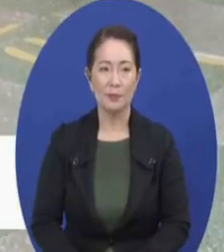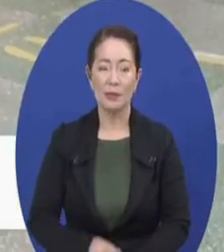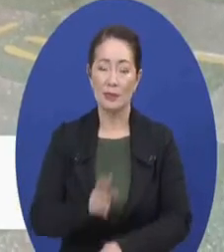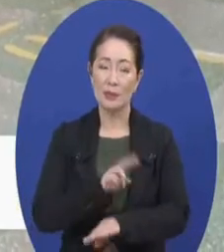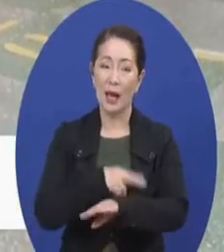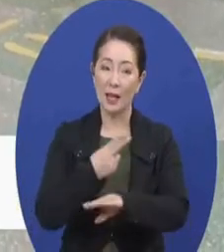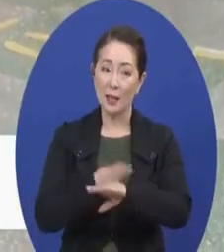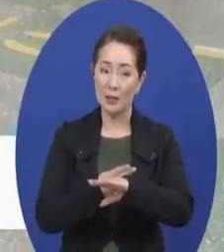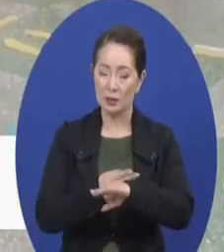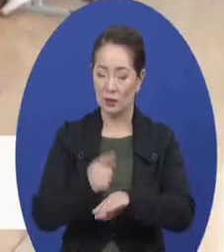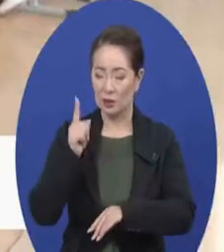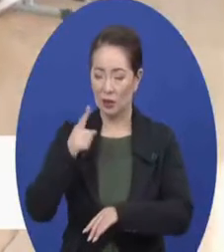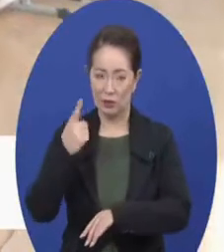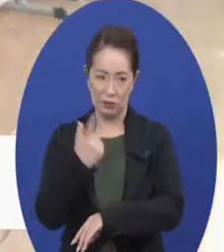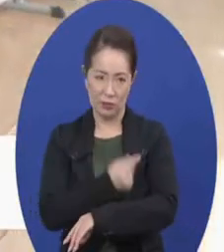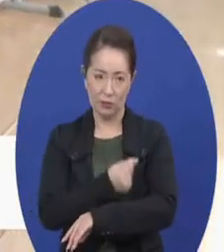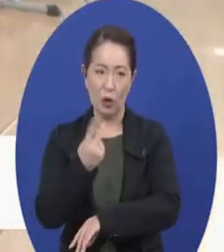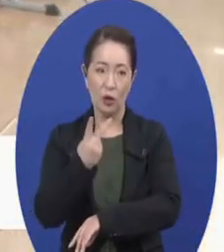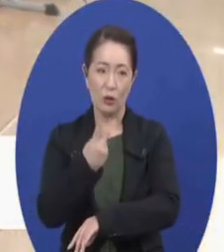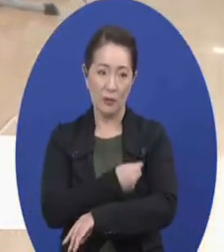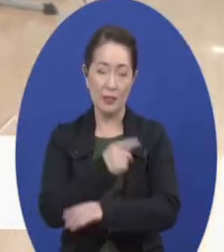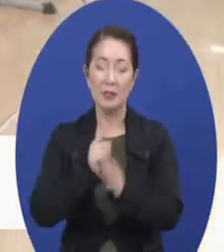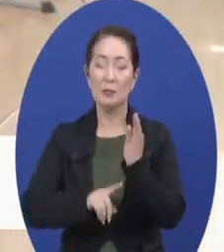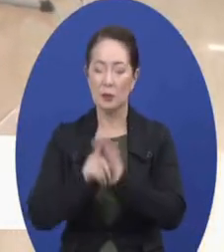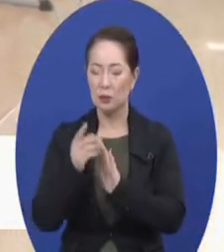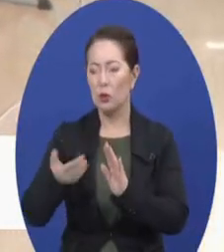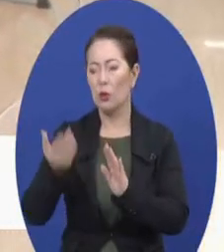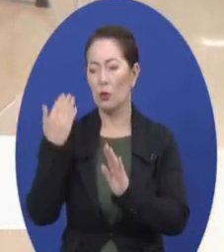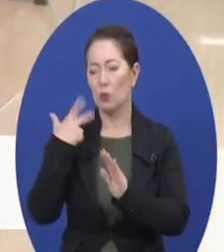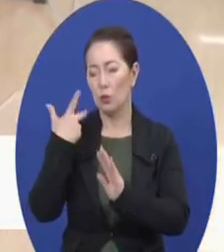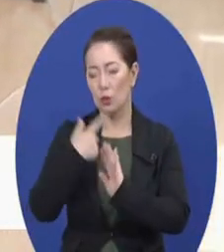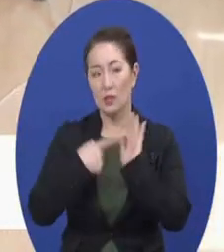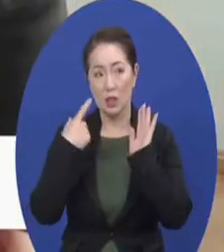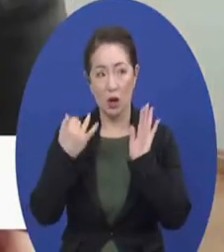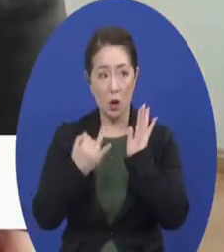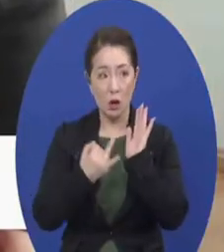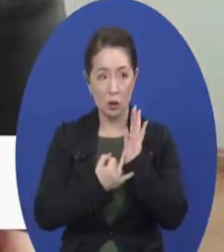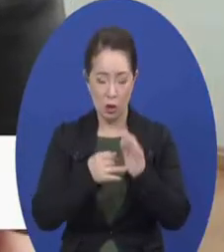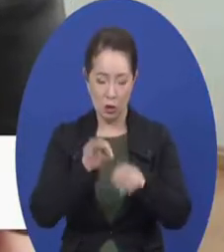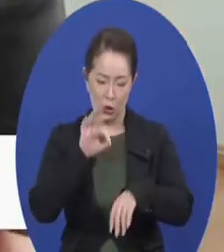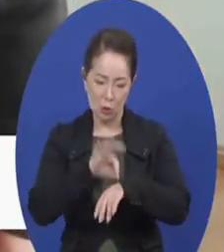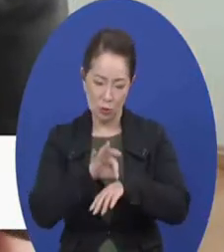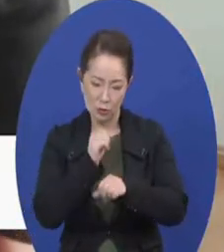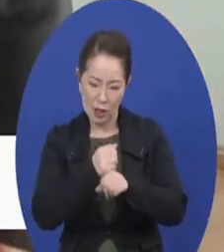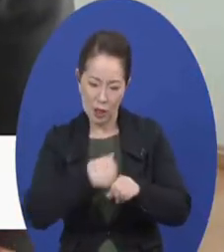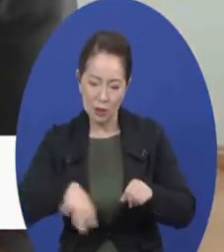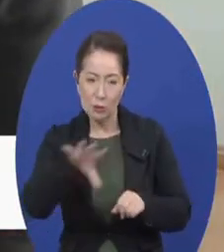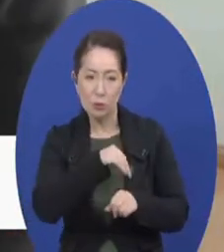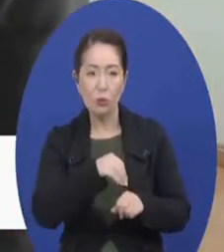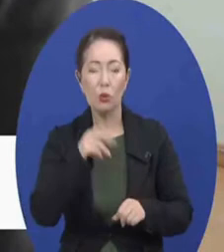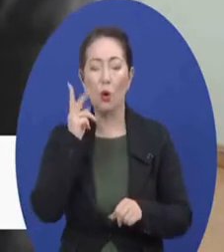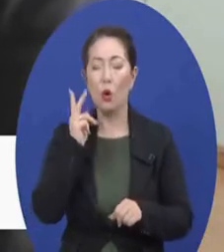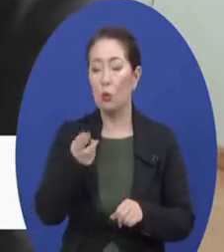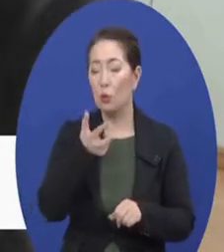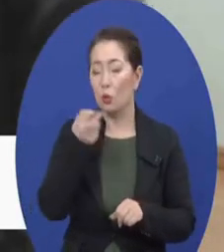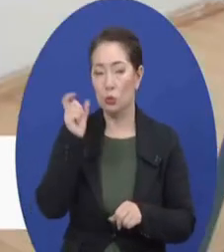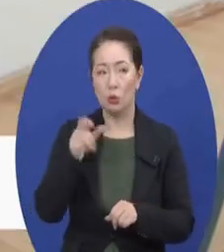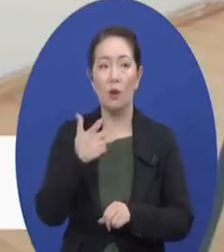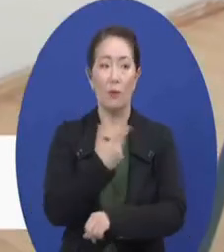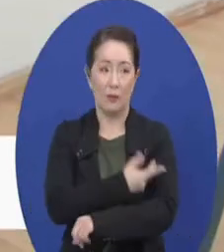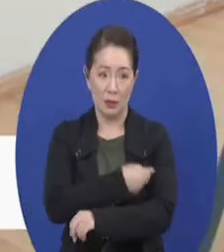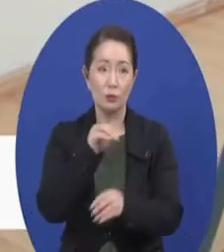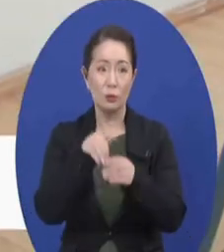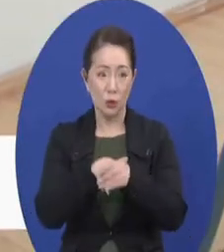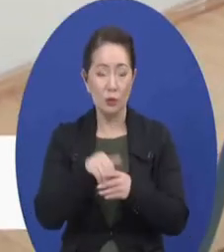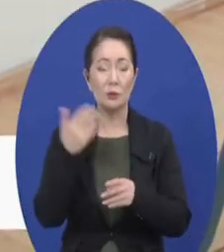За Дархуул аймагт 2-р шатны вакцинжуулалтын ажил эхэлж байна. Өмнө нь өнгөрсөн сарын 27-нд халдварын голомтод ажиллаж байгаа 2300 гаруй албаагчдаа